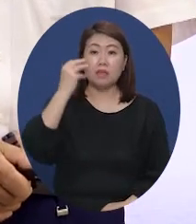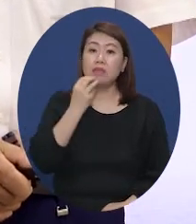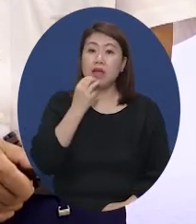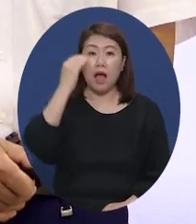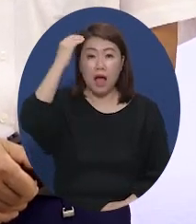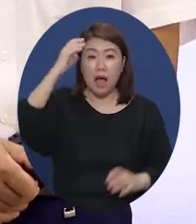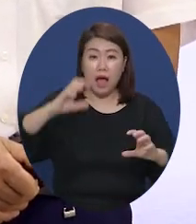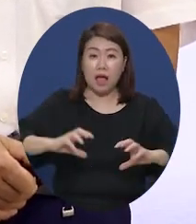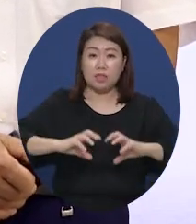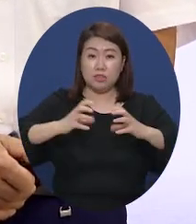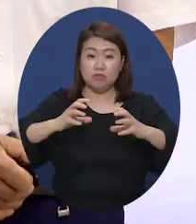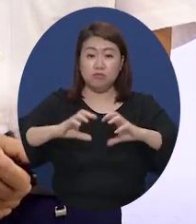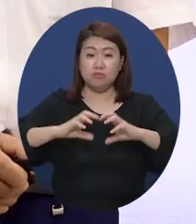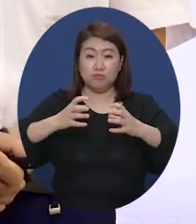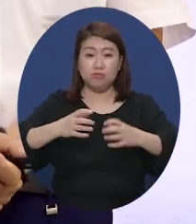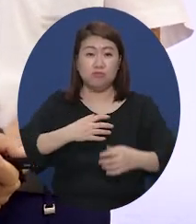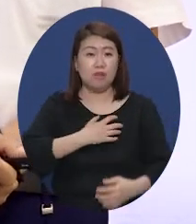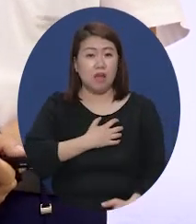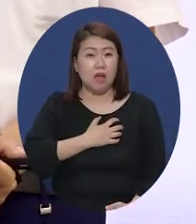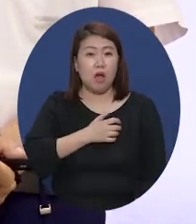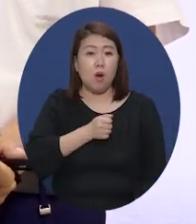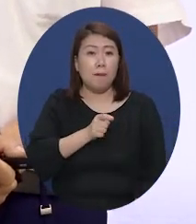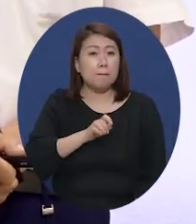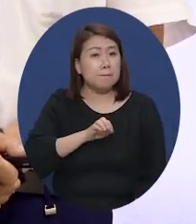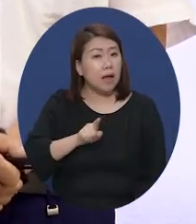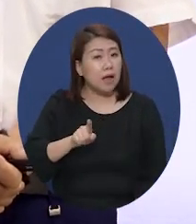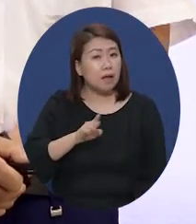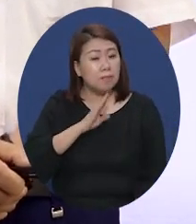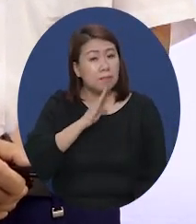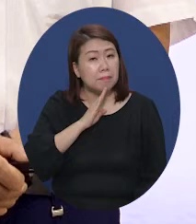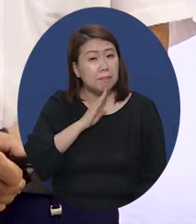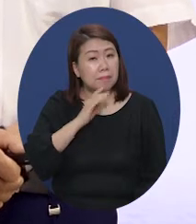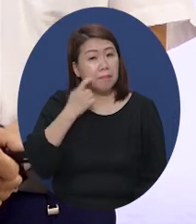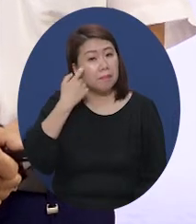말입니다. 병든 허파겠죠. 그죠?